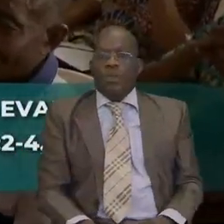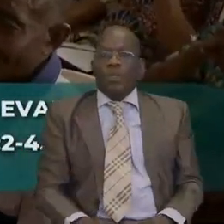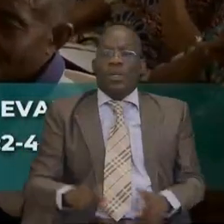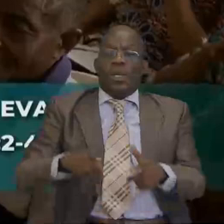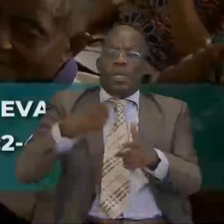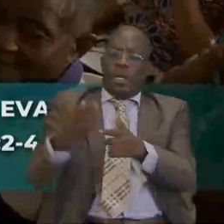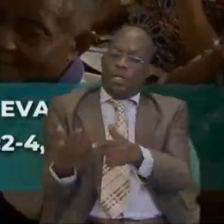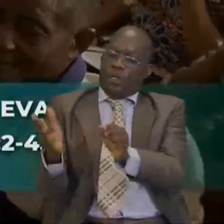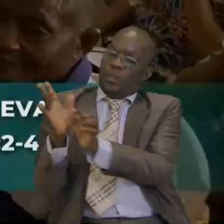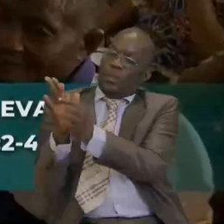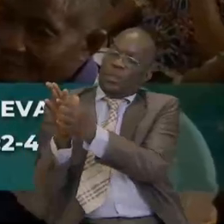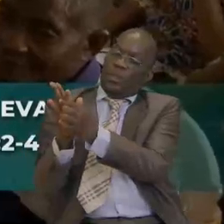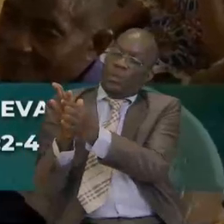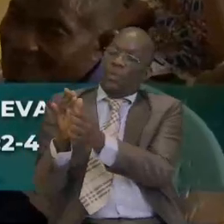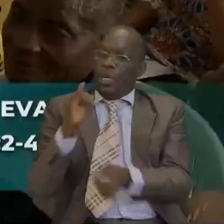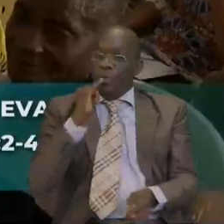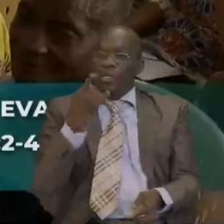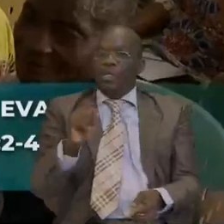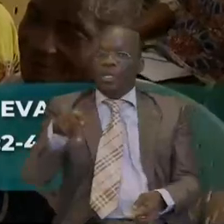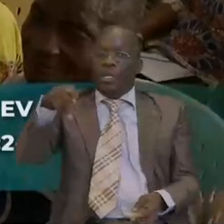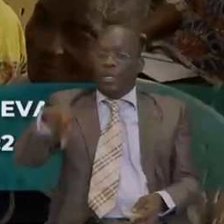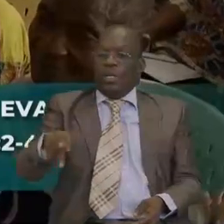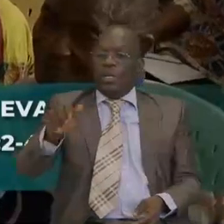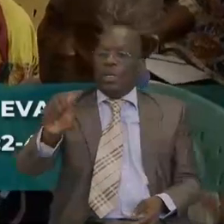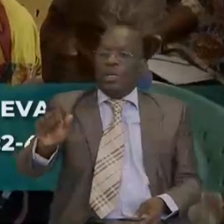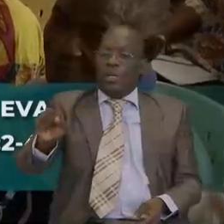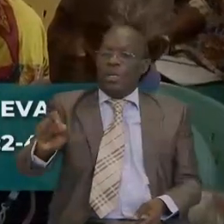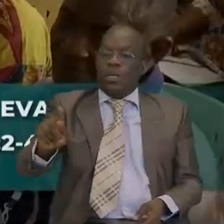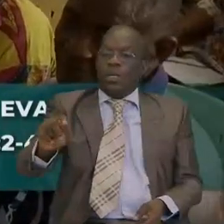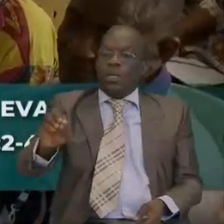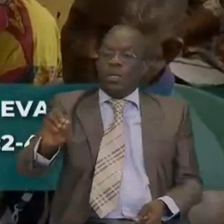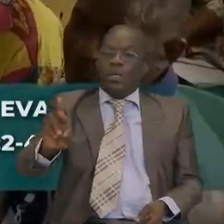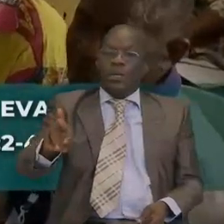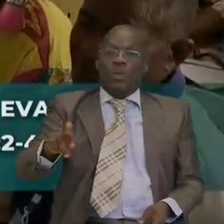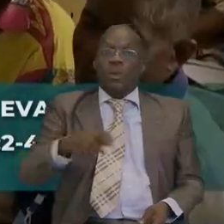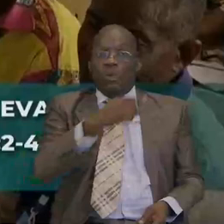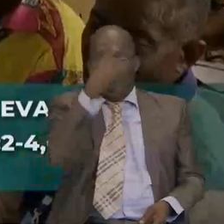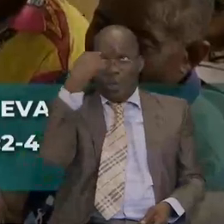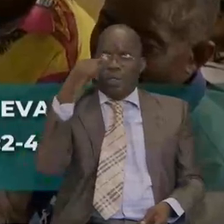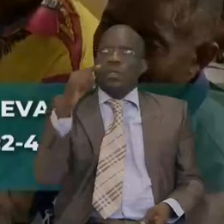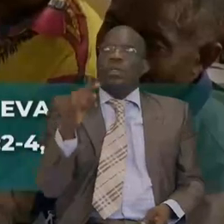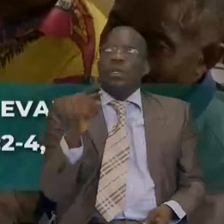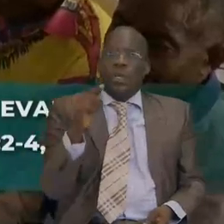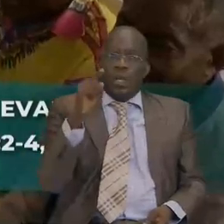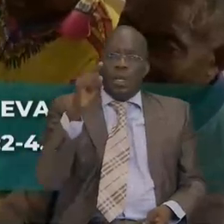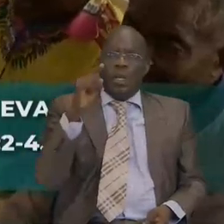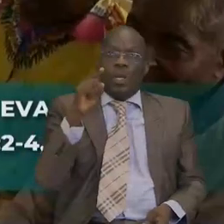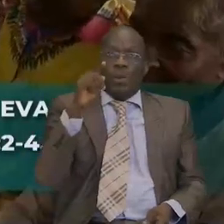Et le doigt suivant, c'est le pasteur parce qu'il représente l'amour.